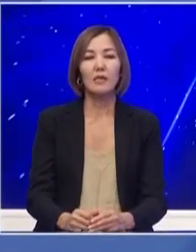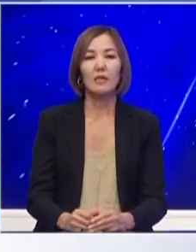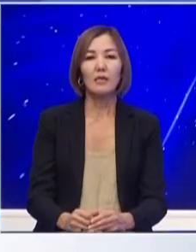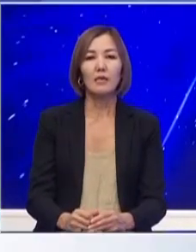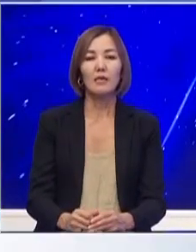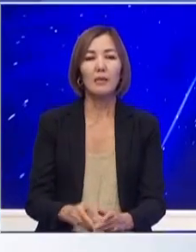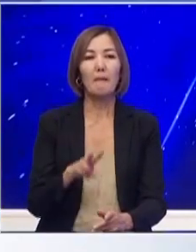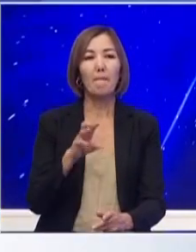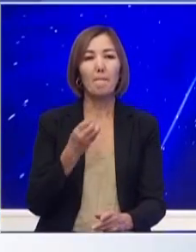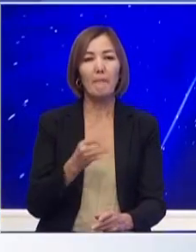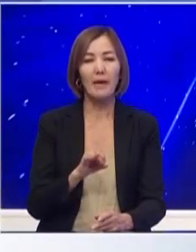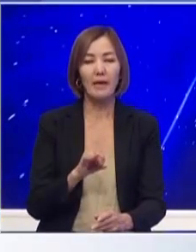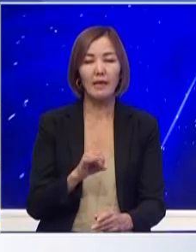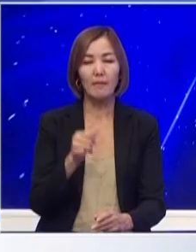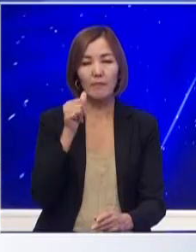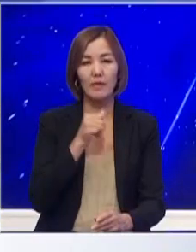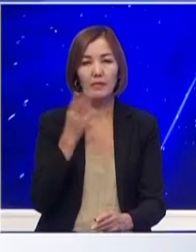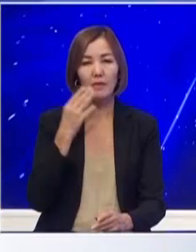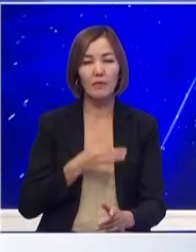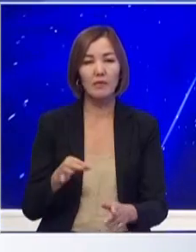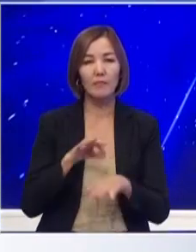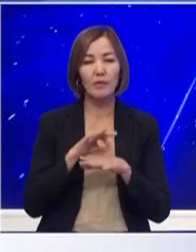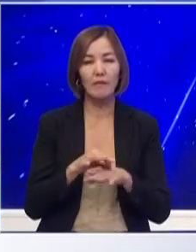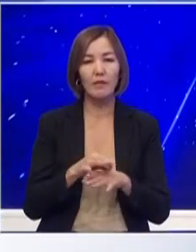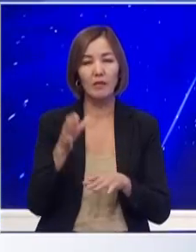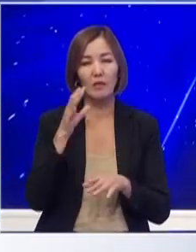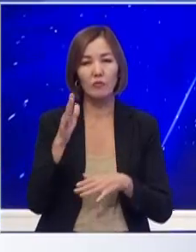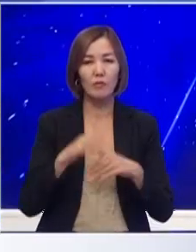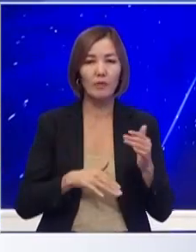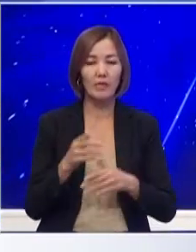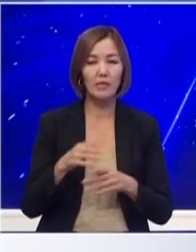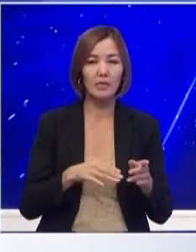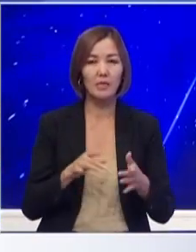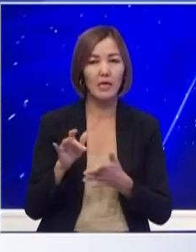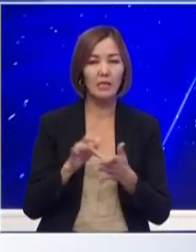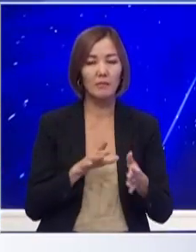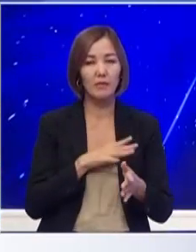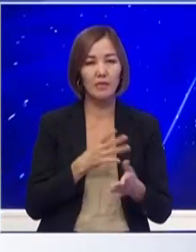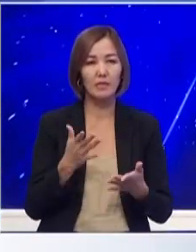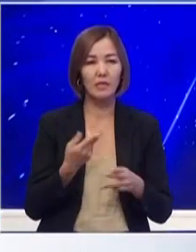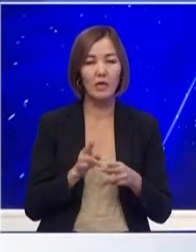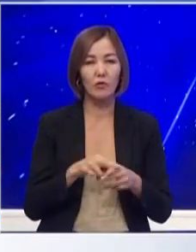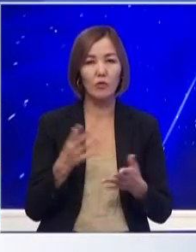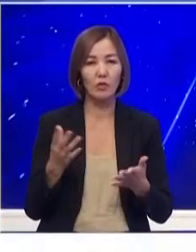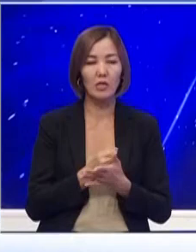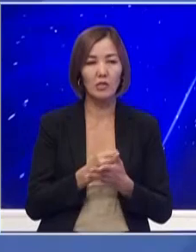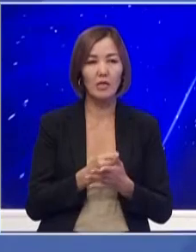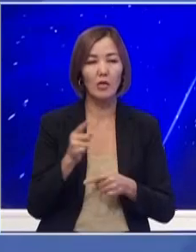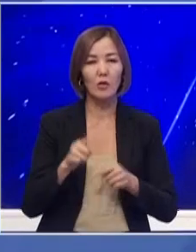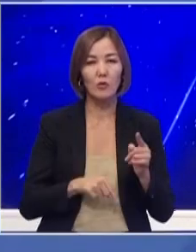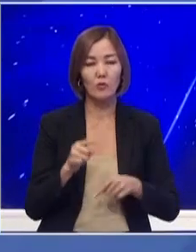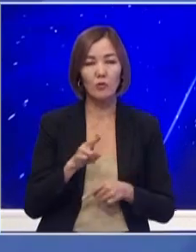В мае этого года в Алматинской области была проведена научно-практическая экспедиция, в рамках которой мы нашли некоторых